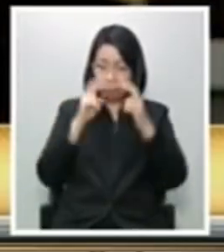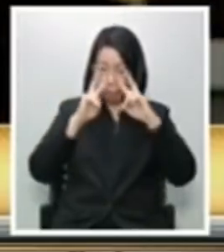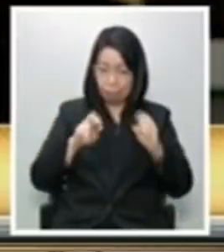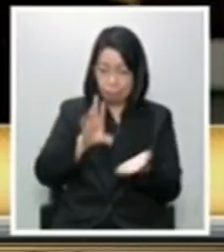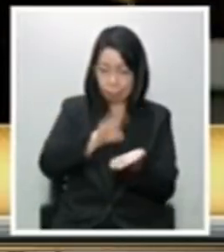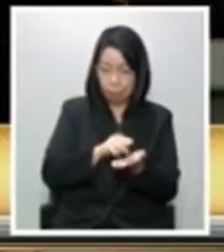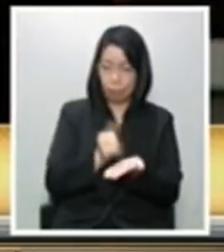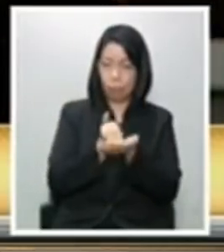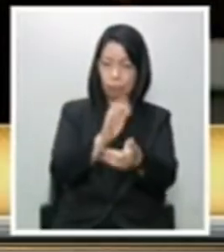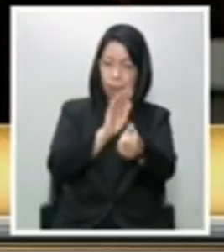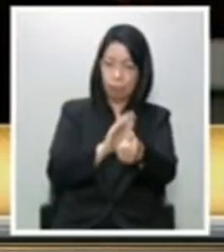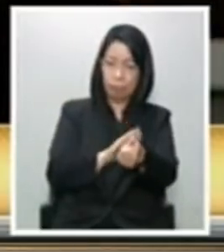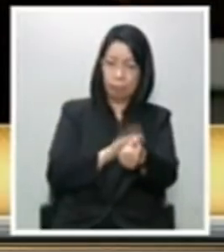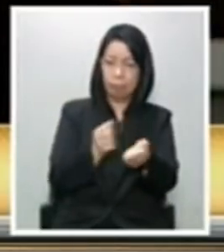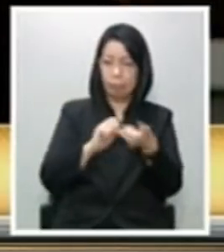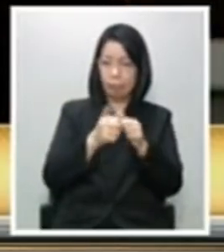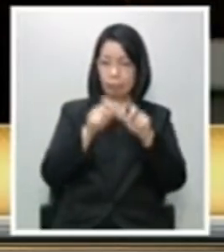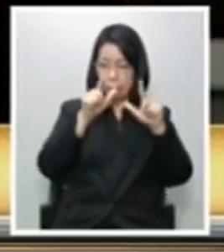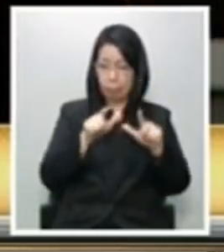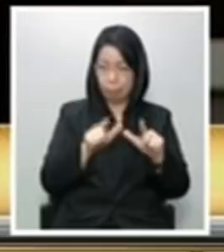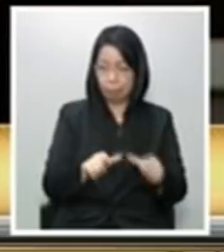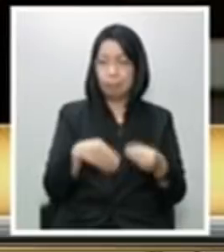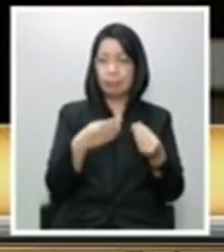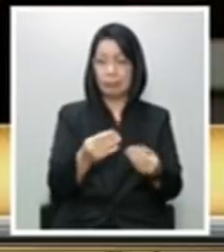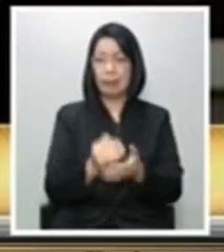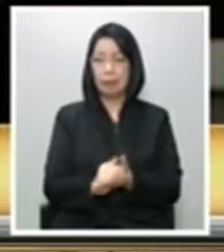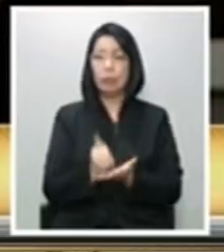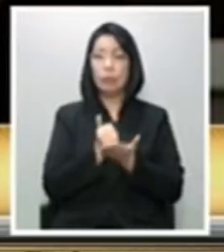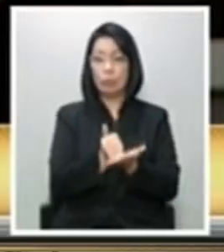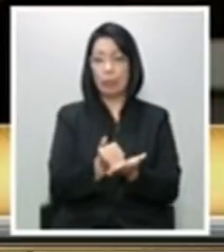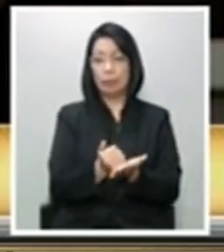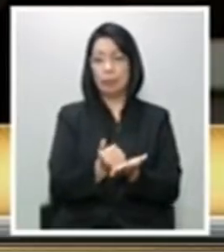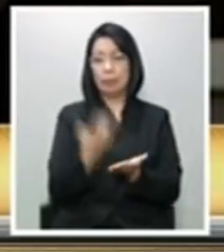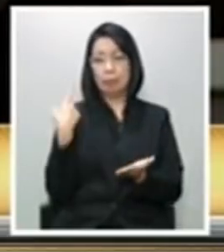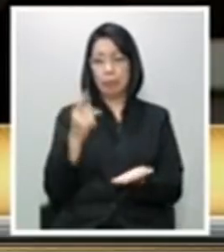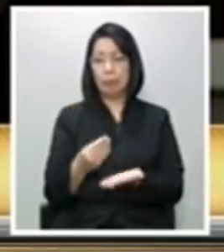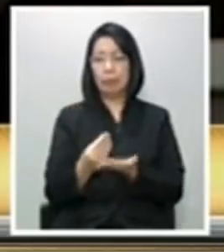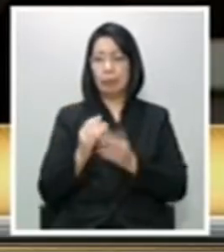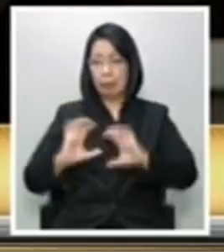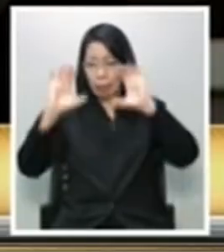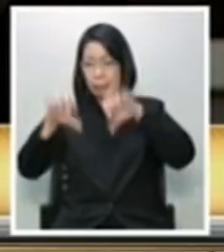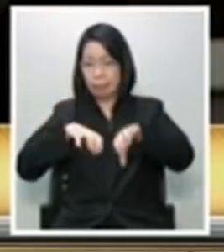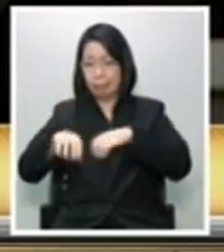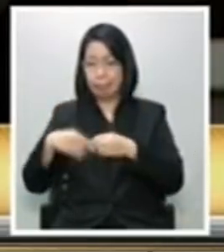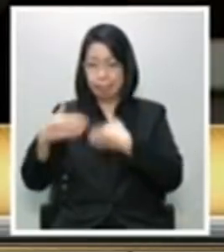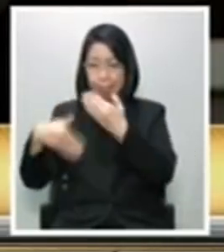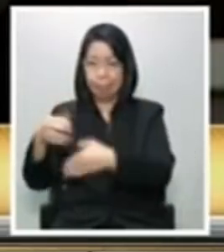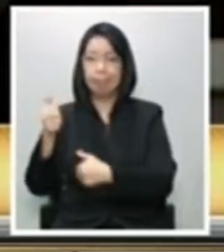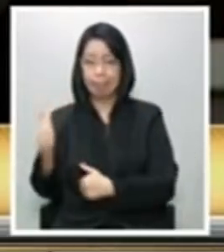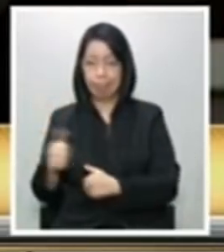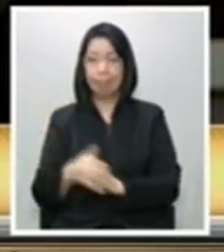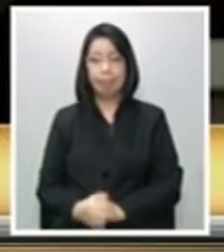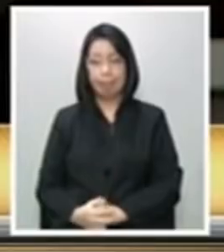และเยียวยาปัญหาความขัดแย้งที่ดินทำกินเพื่อที่จะส่งผลต่อให้กับรัฐบาลในการดำเนินการต่อไป